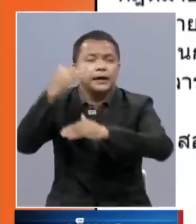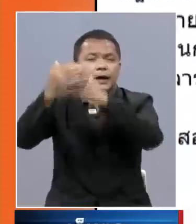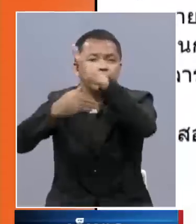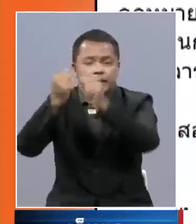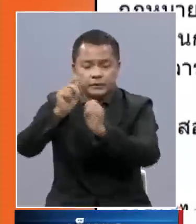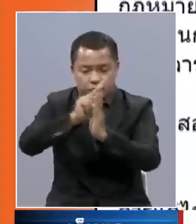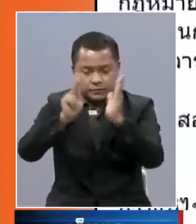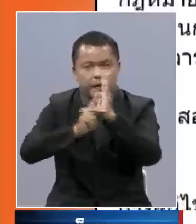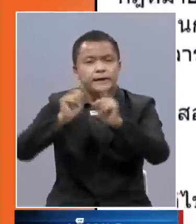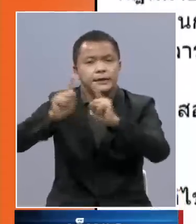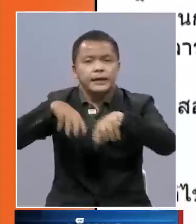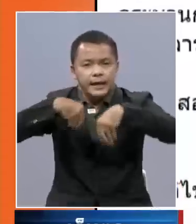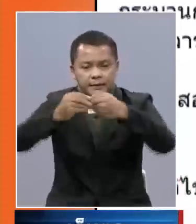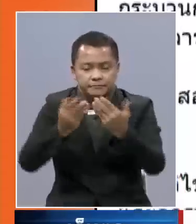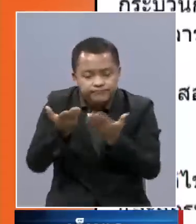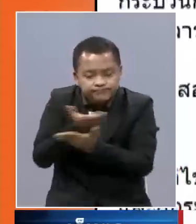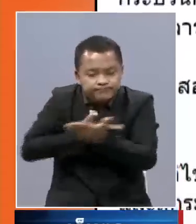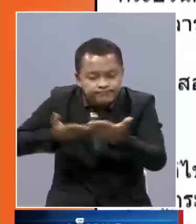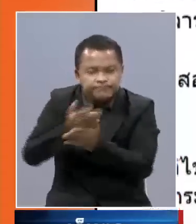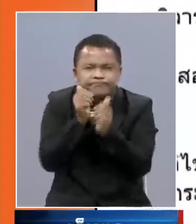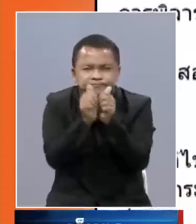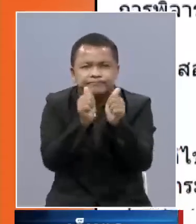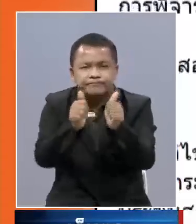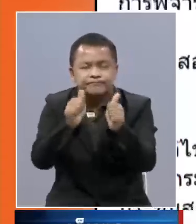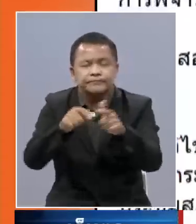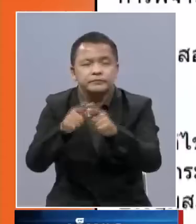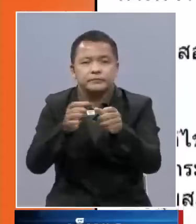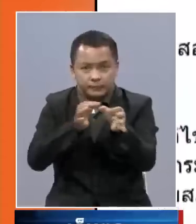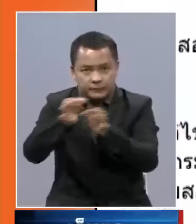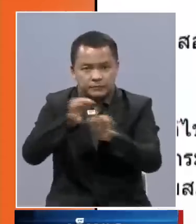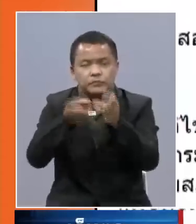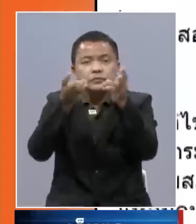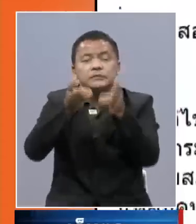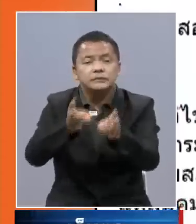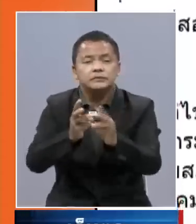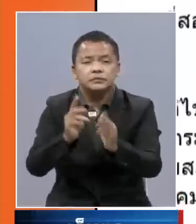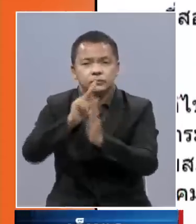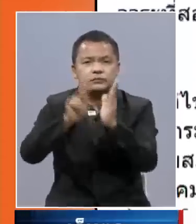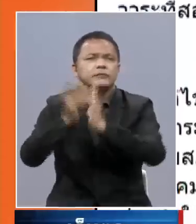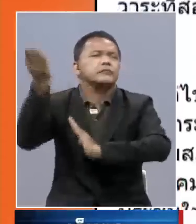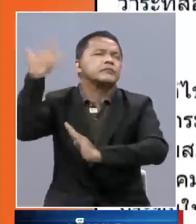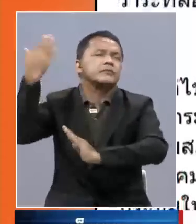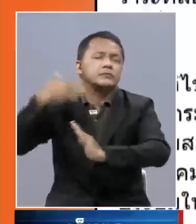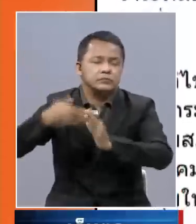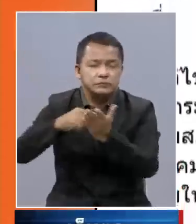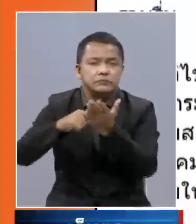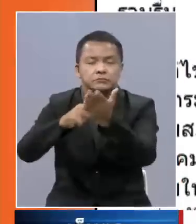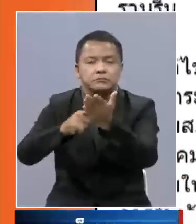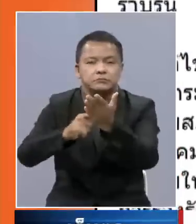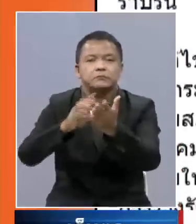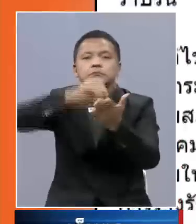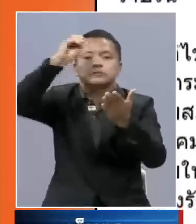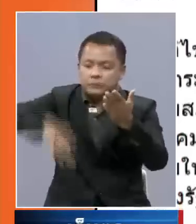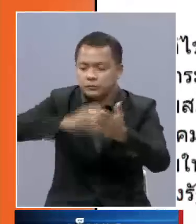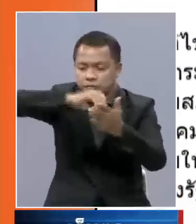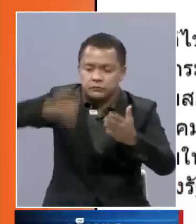ำให้กฎหมายเหล่านี้เนี่ยได้รับการพิจารณาอย่างมีประสิทธิภาพเขาอธิบายลักษณะว่ากฎหมายที่ผ่านมาหลายร้อยฉบับเนี่ยบางฉบับถูกตี